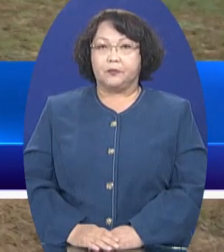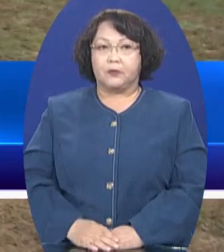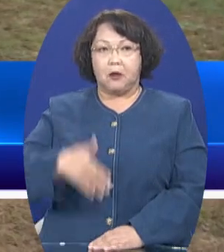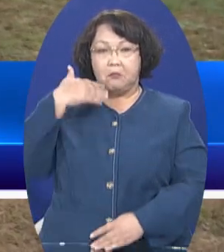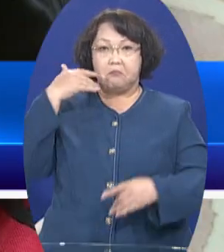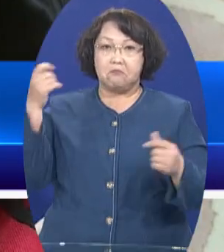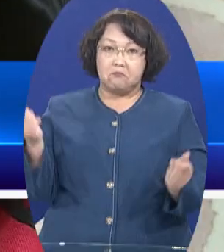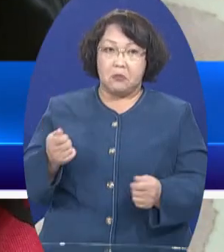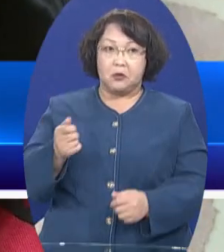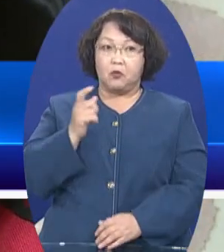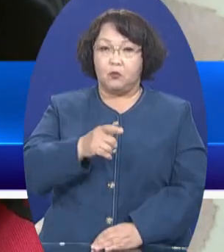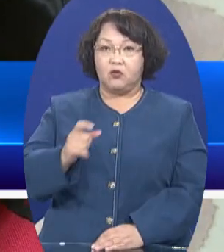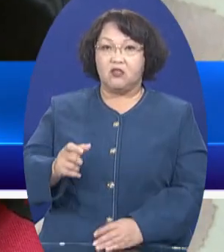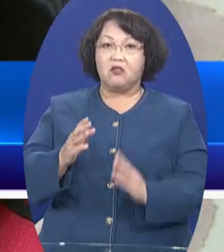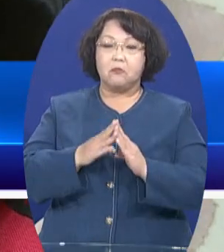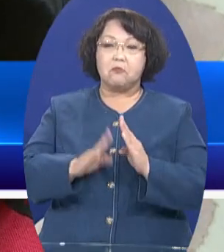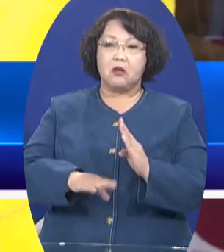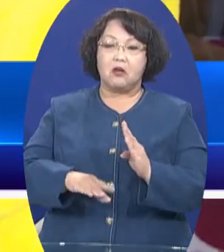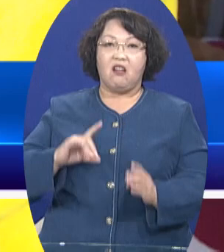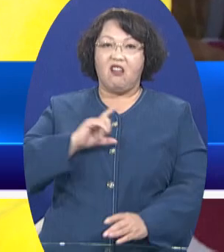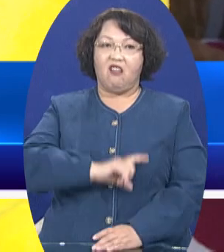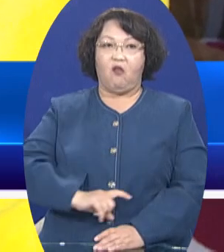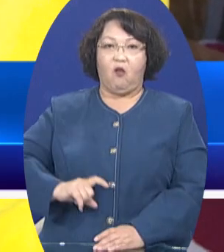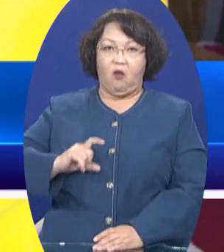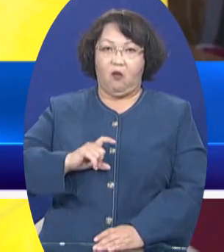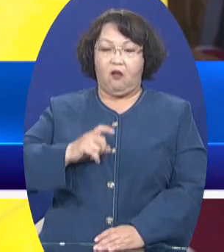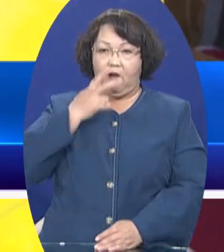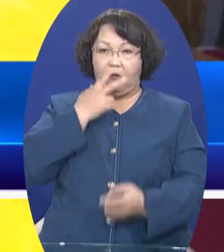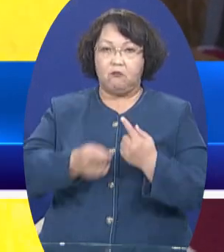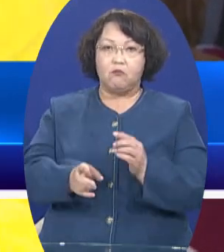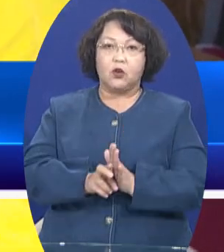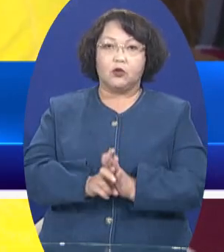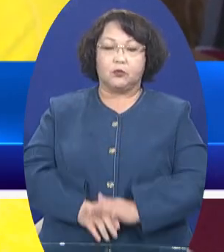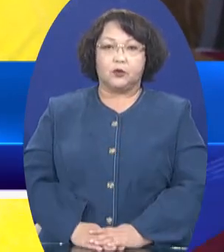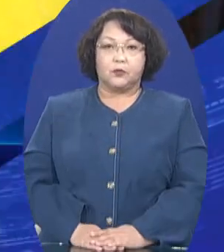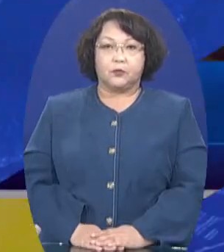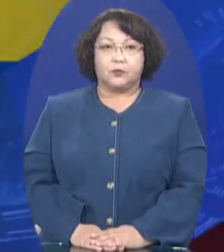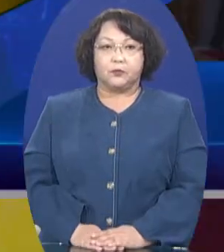Малчид гэртээ эхо таруулах боломжтой болсныг хөтөлбөр онцлоно.